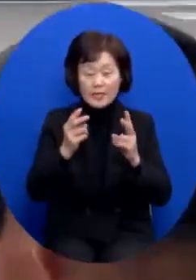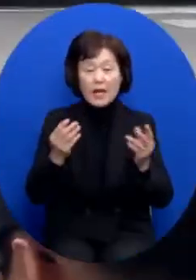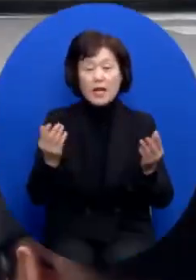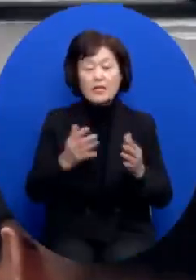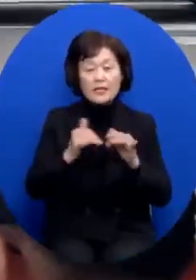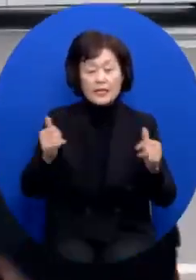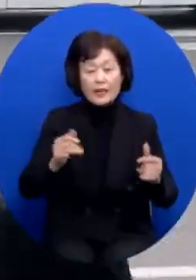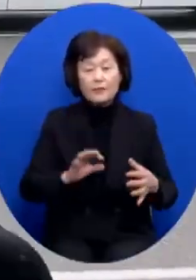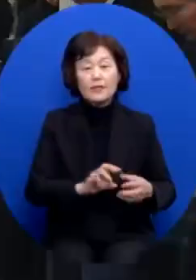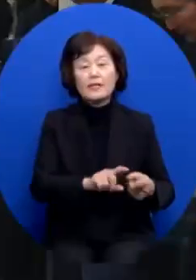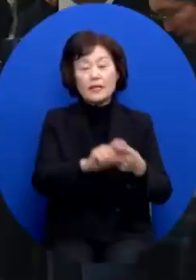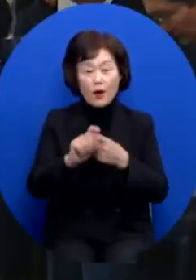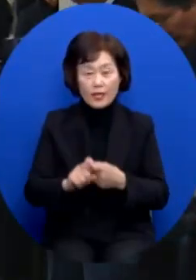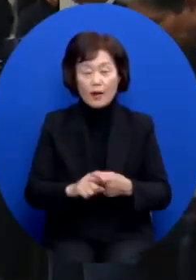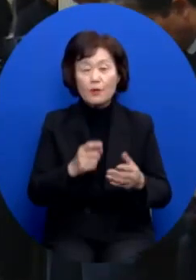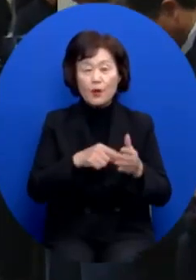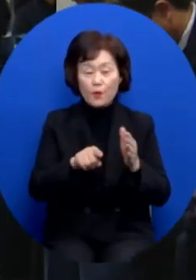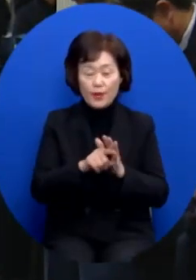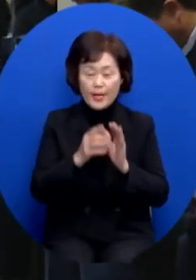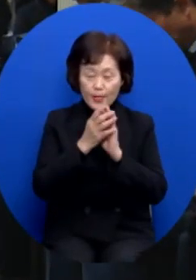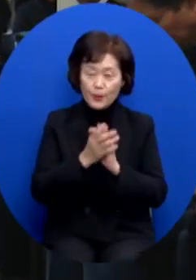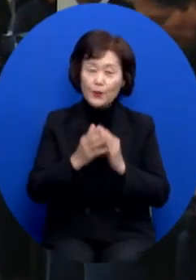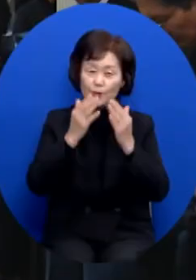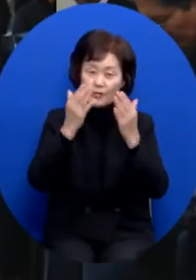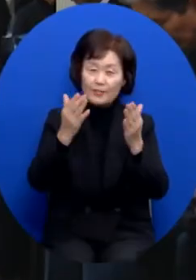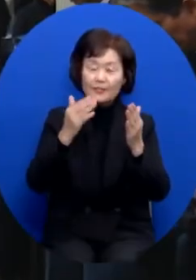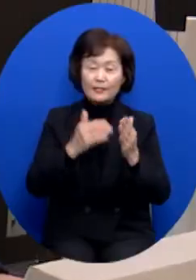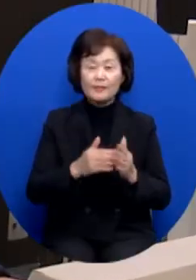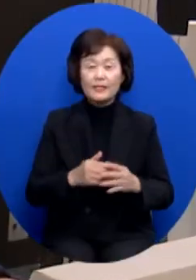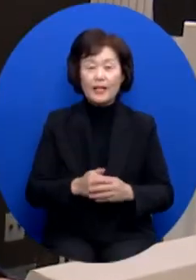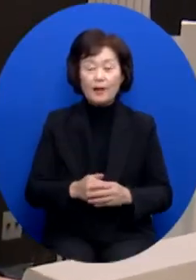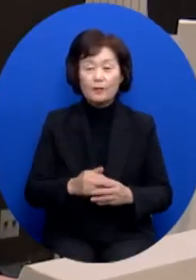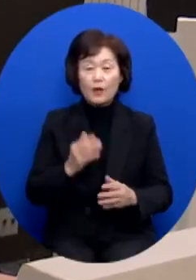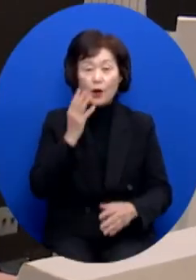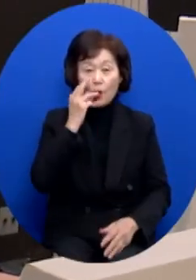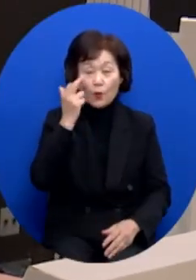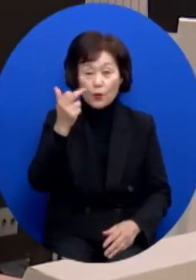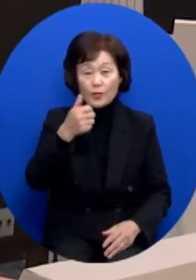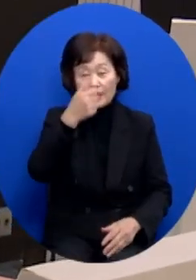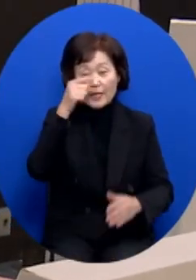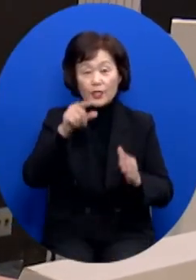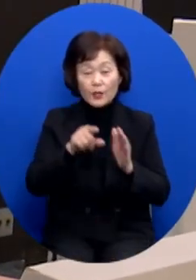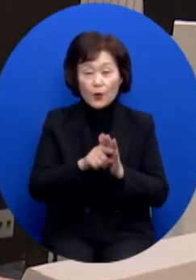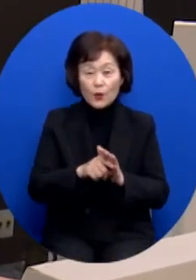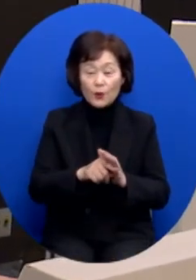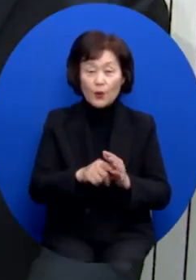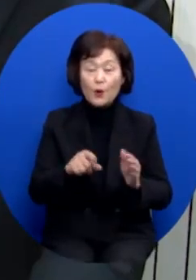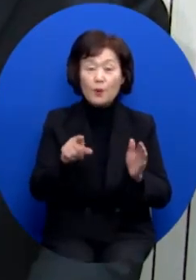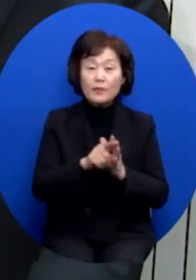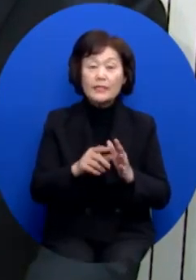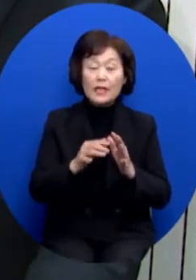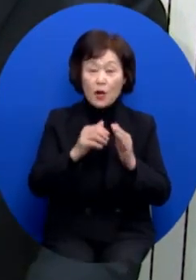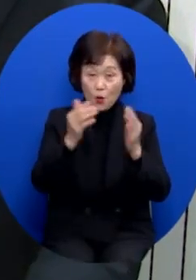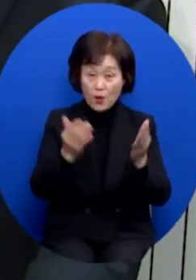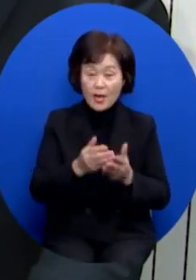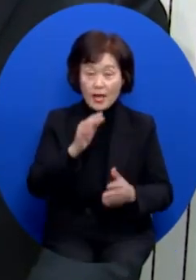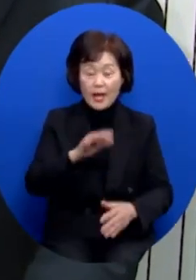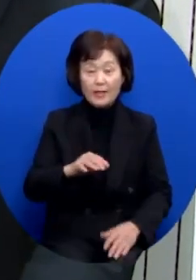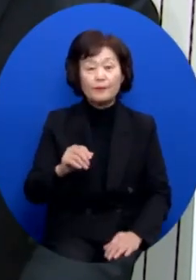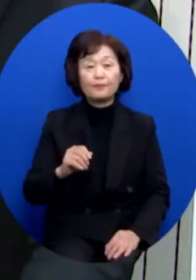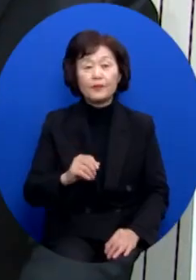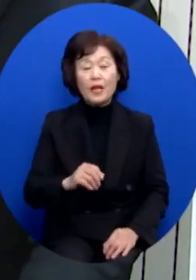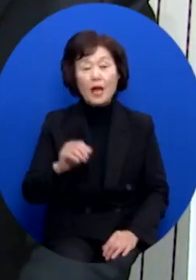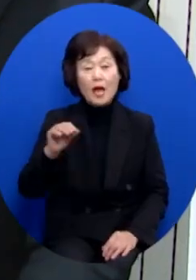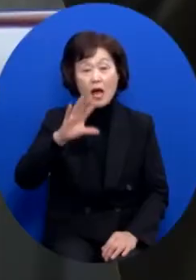직장 복음화를 위해 뜨겁게 기도하는 시간을 가졌습니다. 울산 현대자동차 기독신호회는 장애인 바다 캠프, 아프리카 부룬디